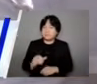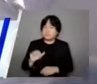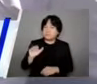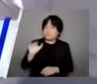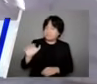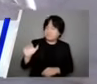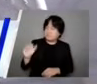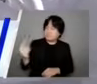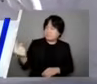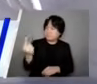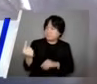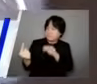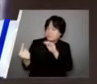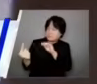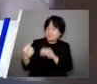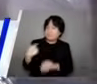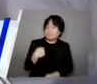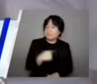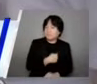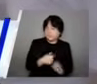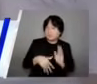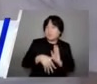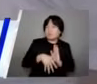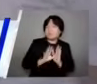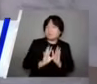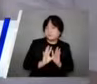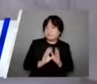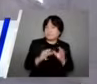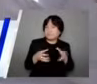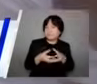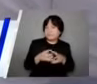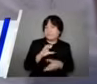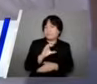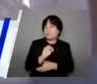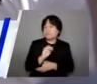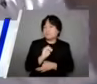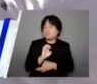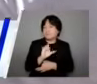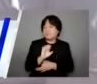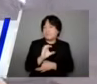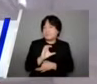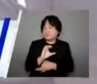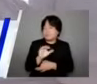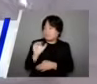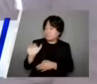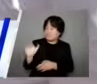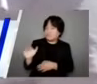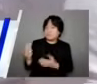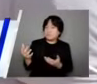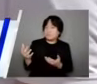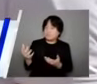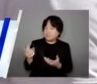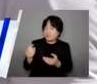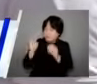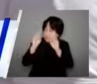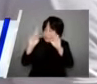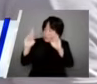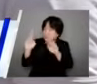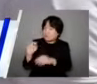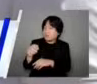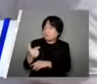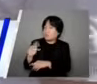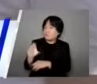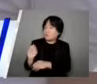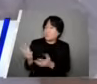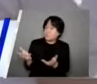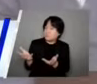COMELEC Central Office namin, magpa-serve kami ng summons kay Mayora Alice Guo. Ano ba